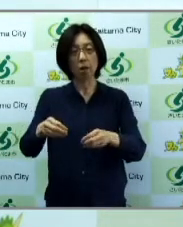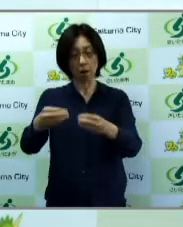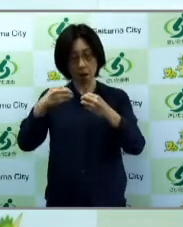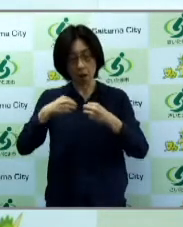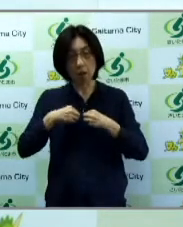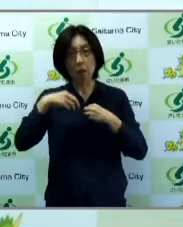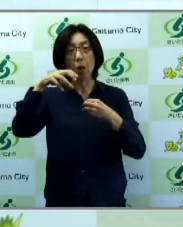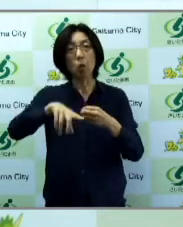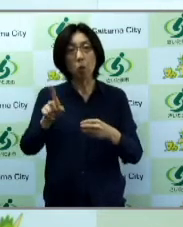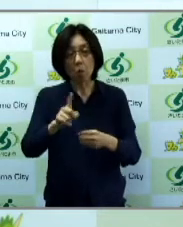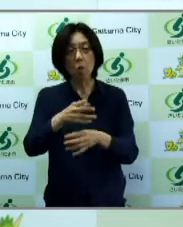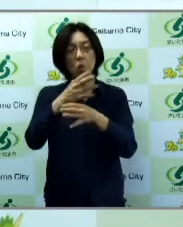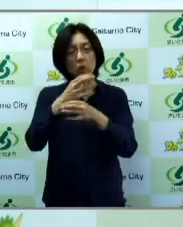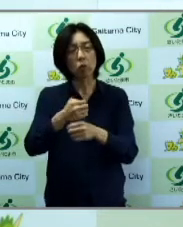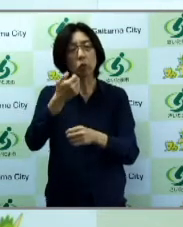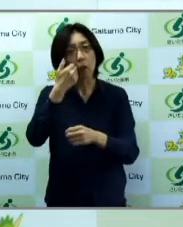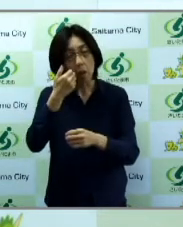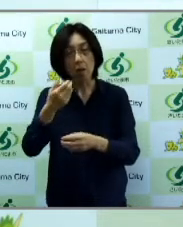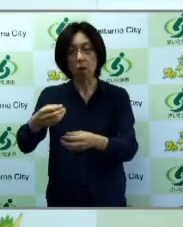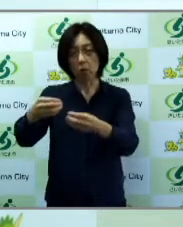もあって、まあ、その中で、